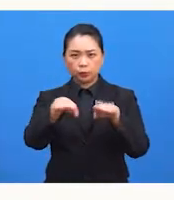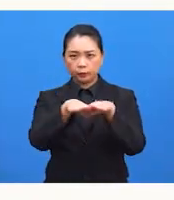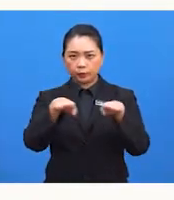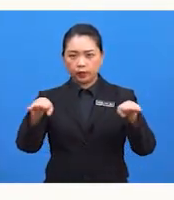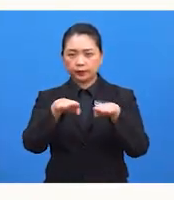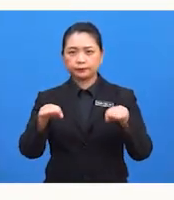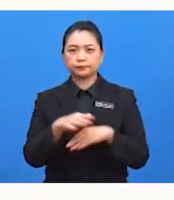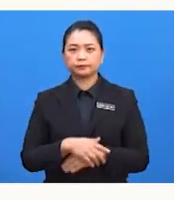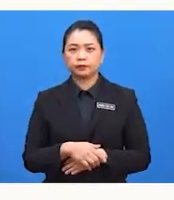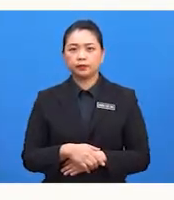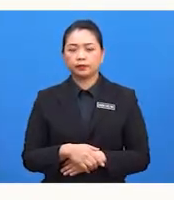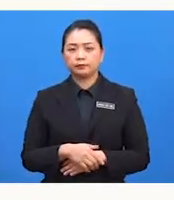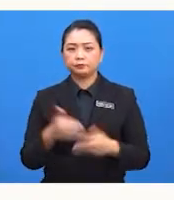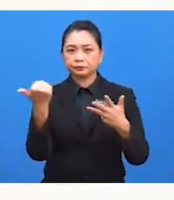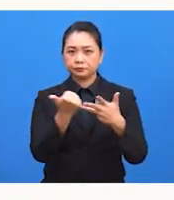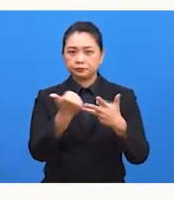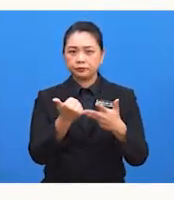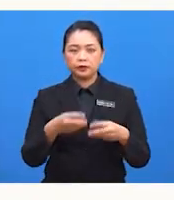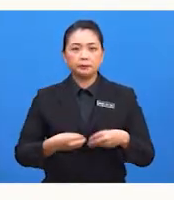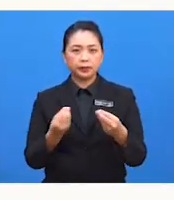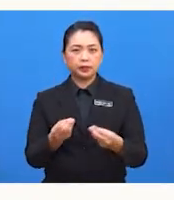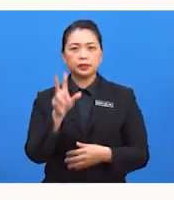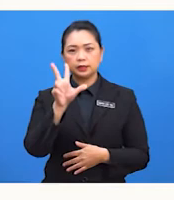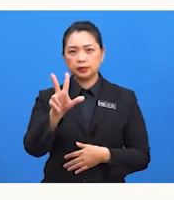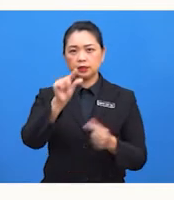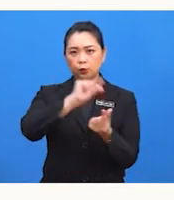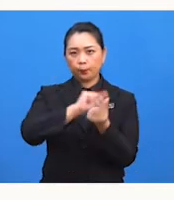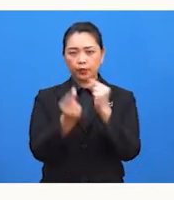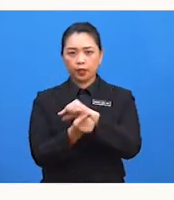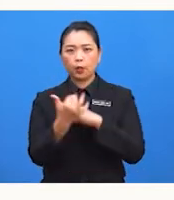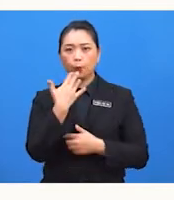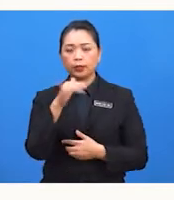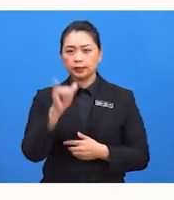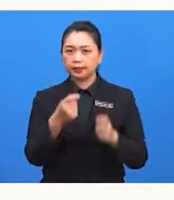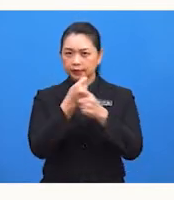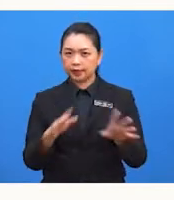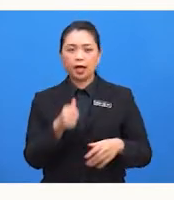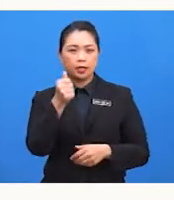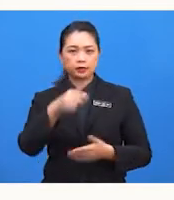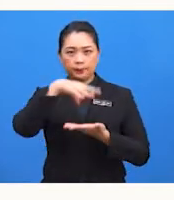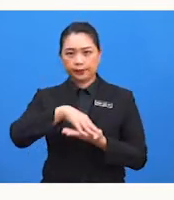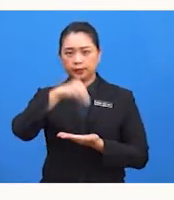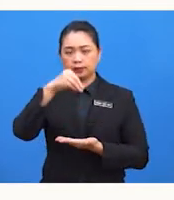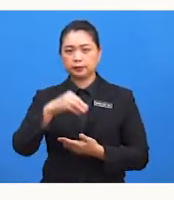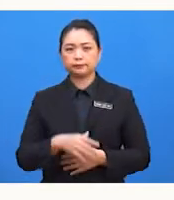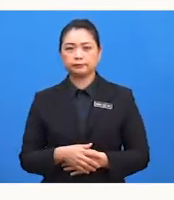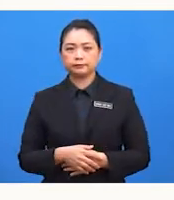tiga gubahan warna yang telah anda pelajari. Yang pertama, warna